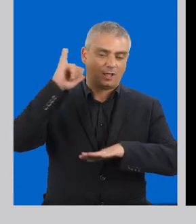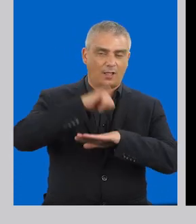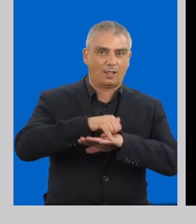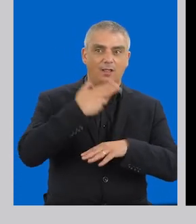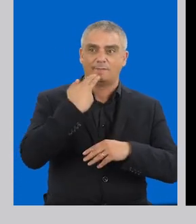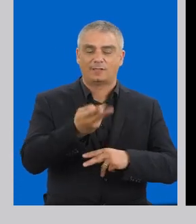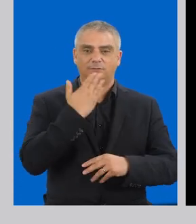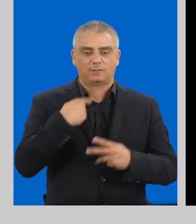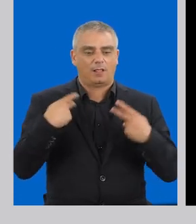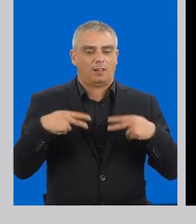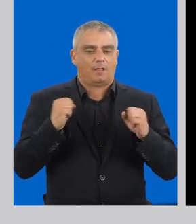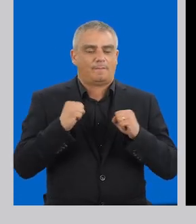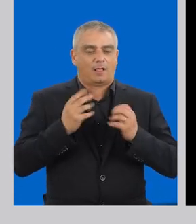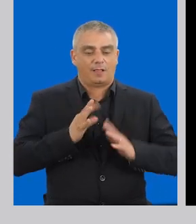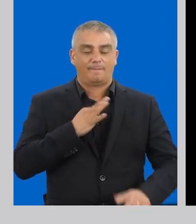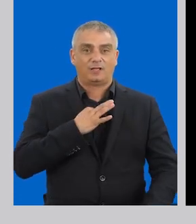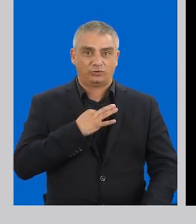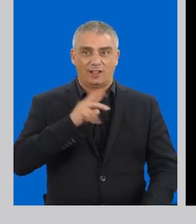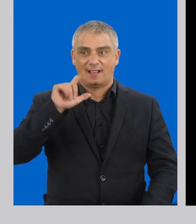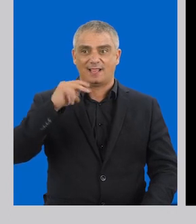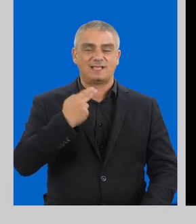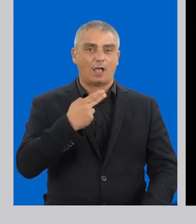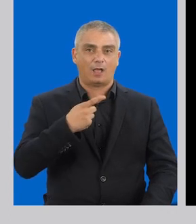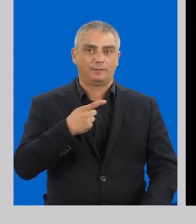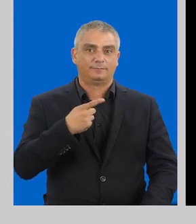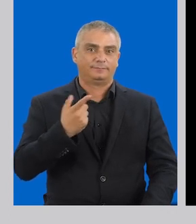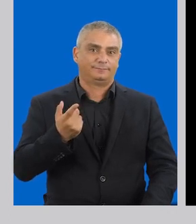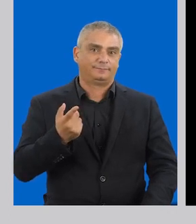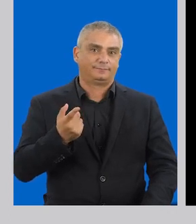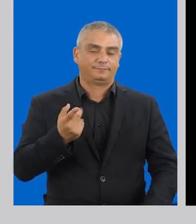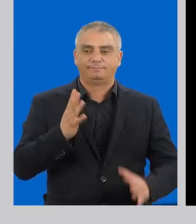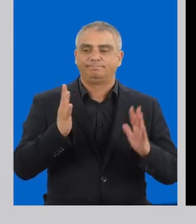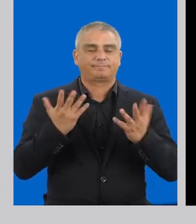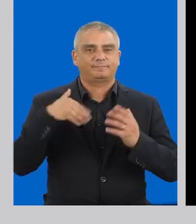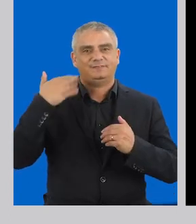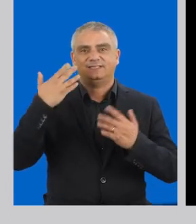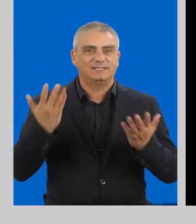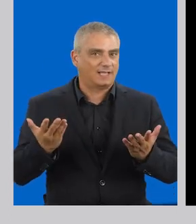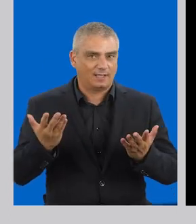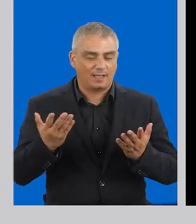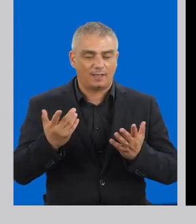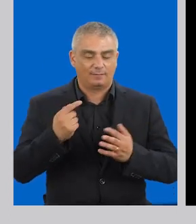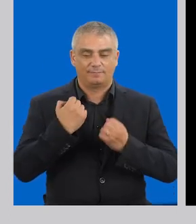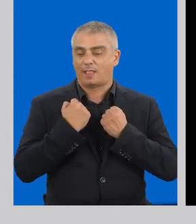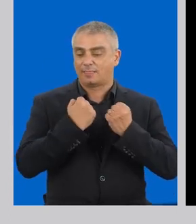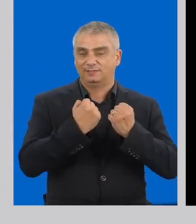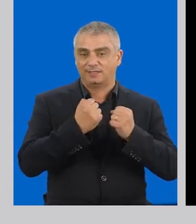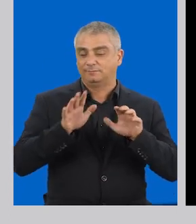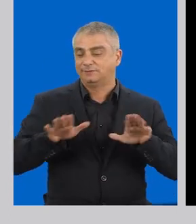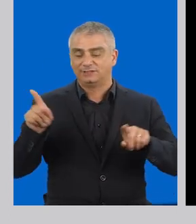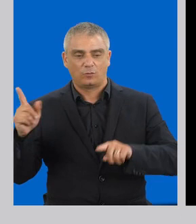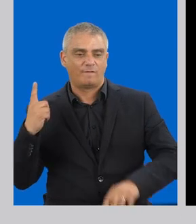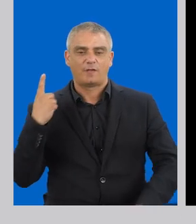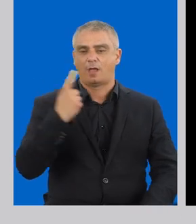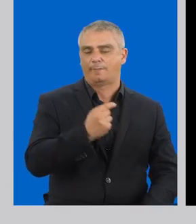הנחיתה בארץ זה פחד גדול מאוד של הבת שלי של ליה א ממה יהיה בנסיעה משדה